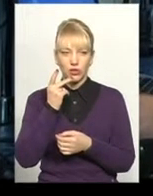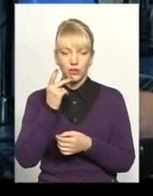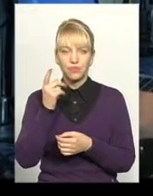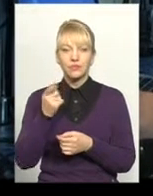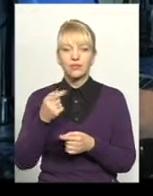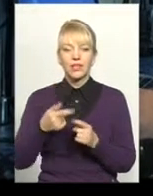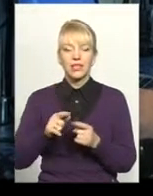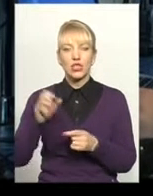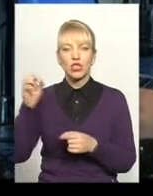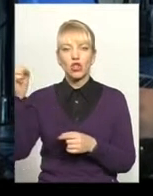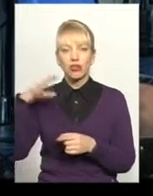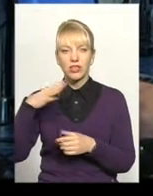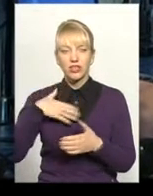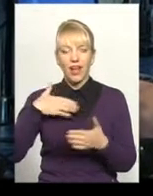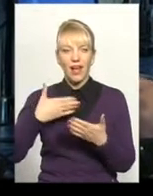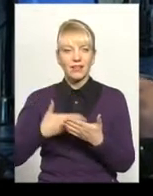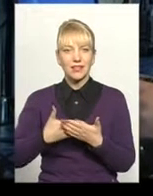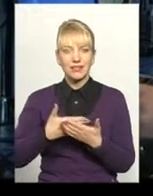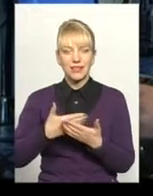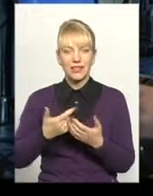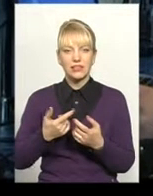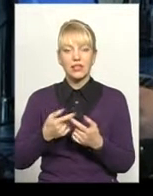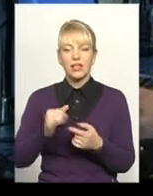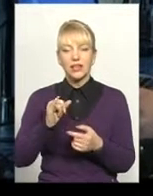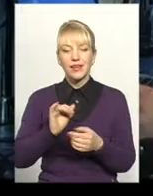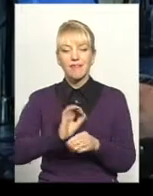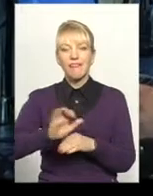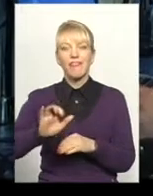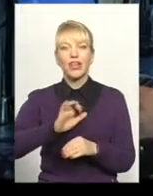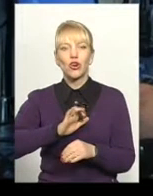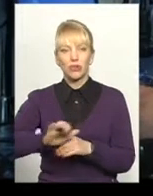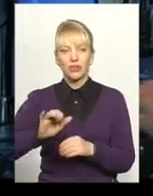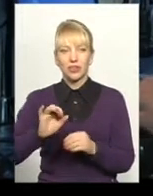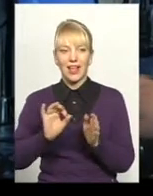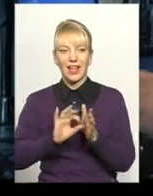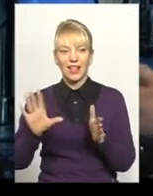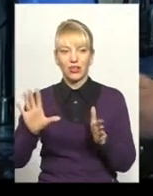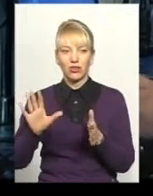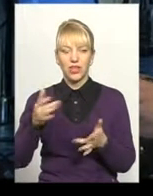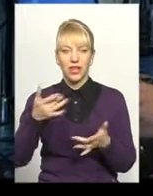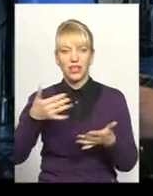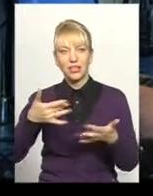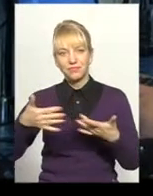сонячна активність, і, відповідно, і виробіток електроенергії також